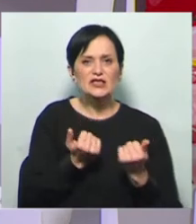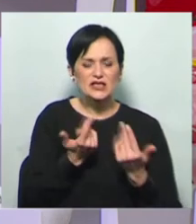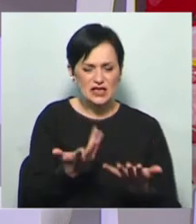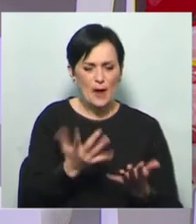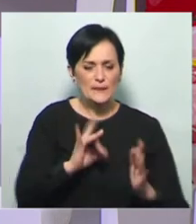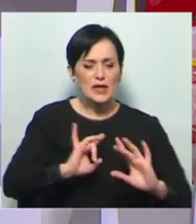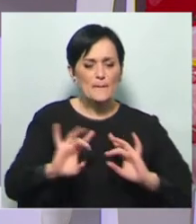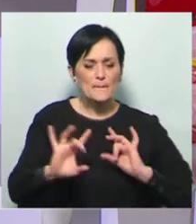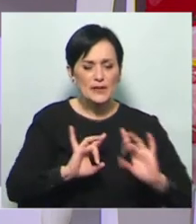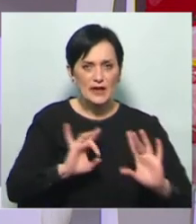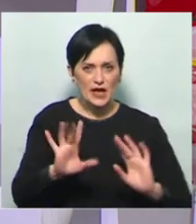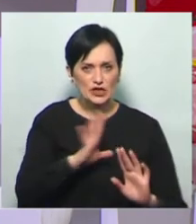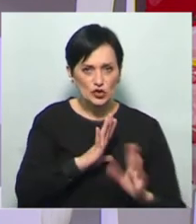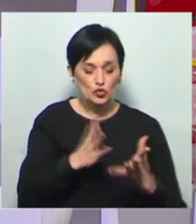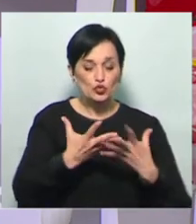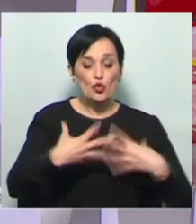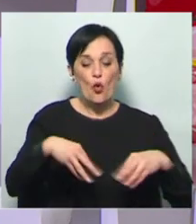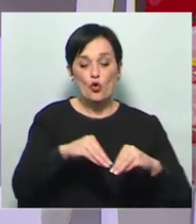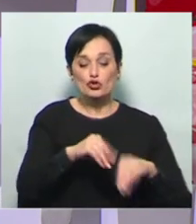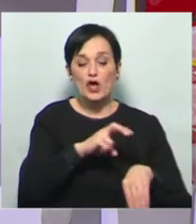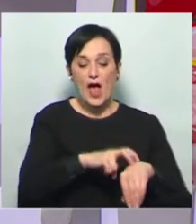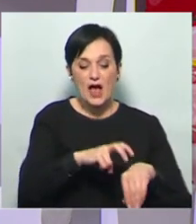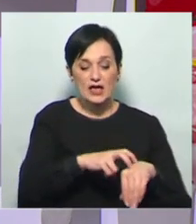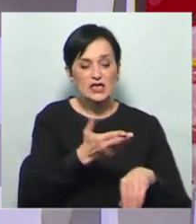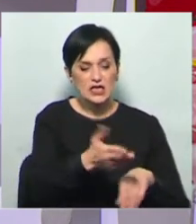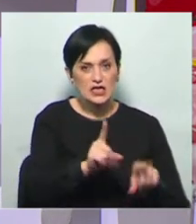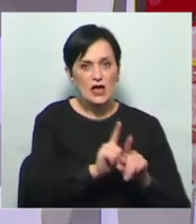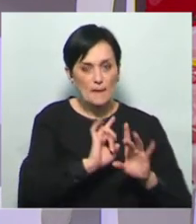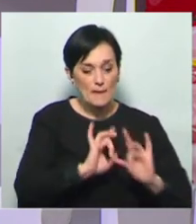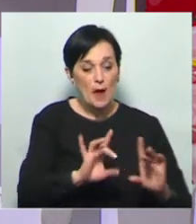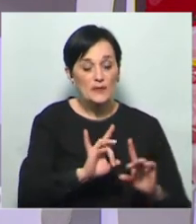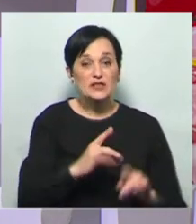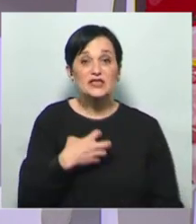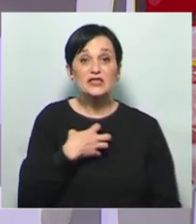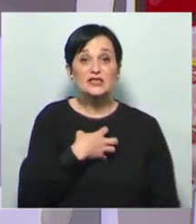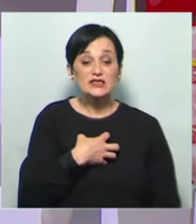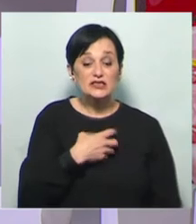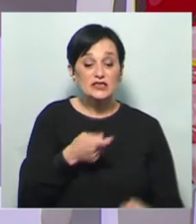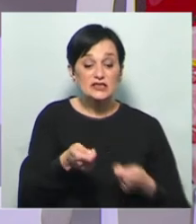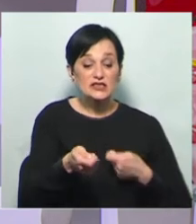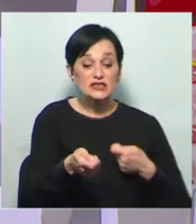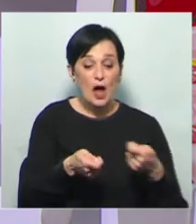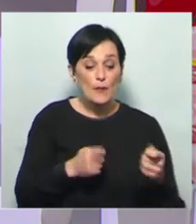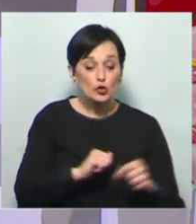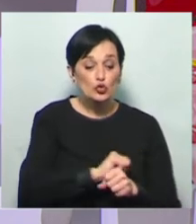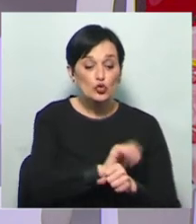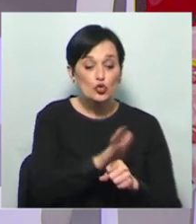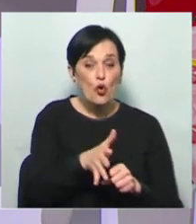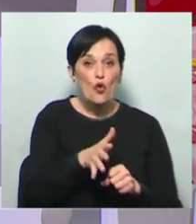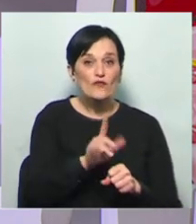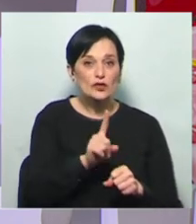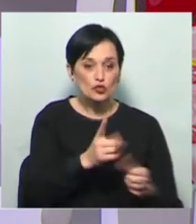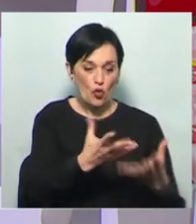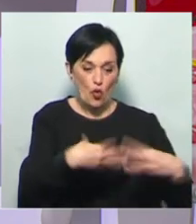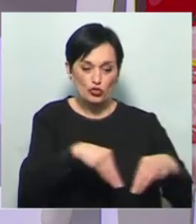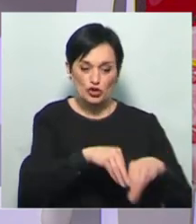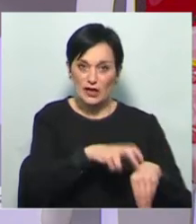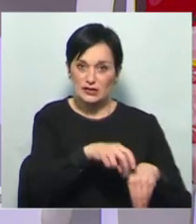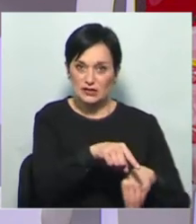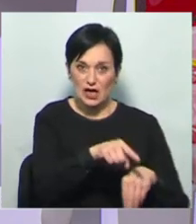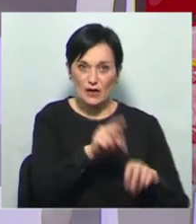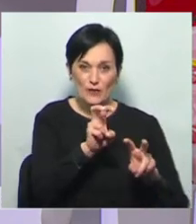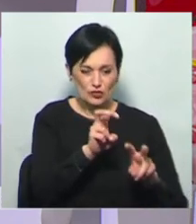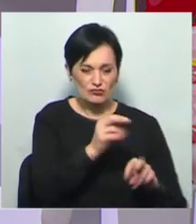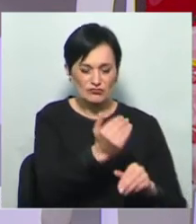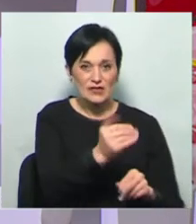ეს პრეზენტაციები, მათ შორის ოჯახის ექიმებთანაც, იმიტომ რომ ძირითადი სამართავი COVID-ის პაციენტების მაინც არიან ოჯახის ექიმების და ზოგადი